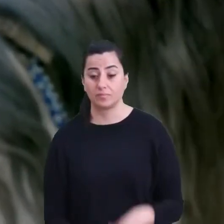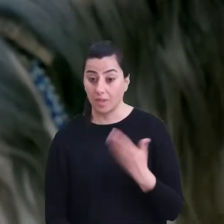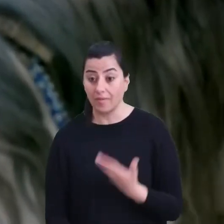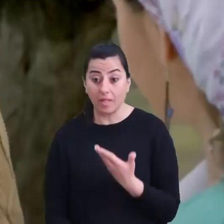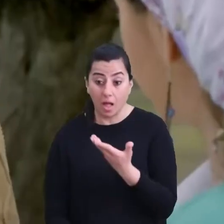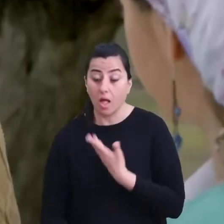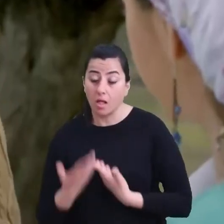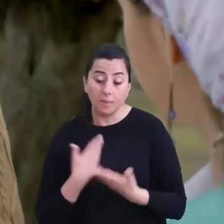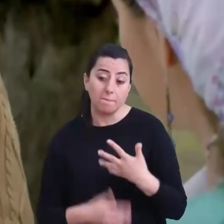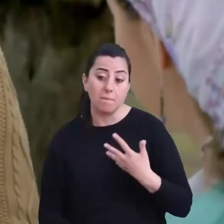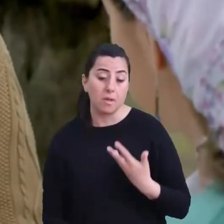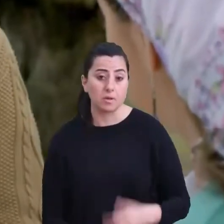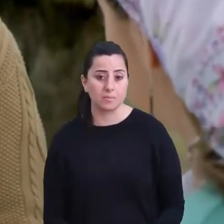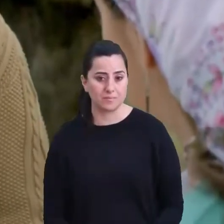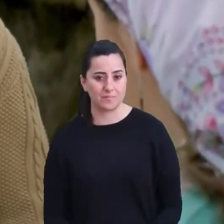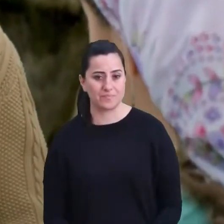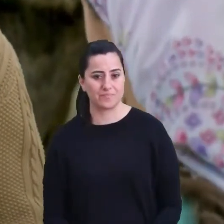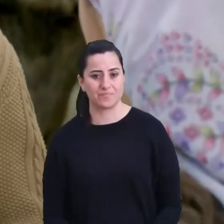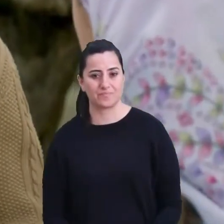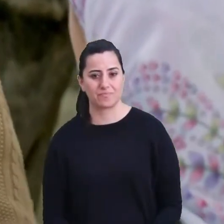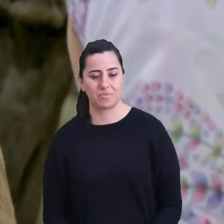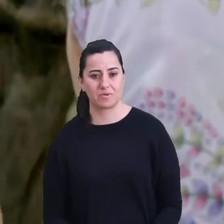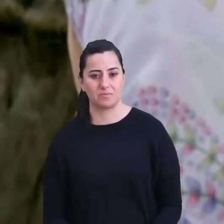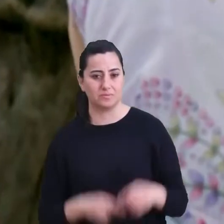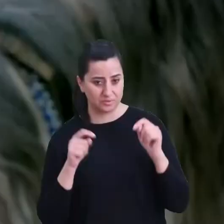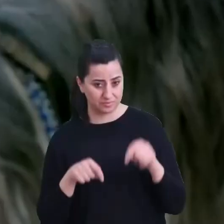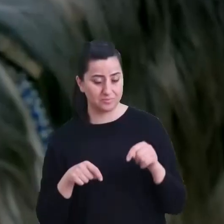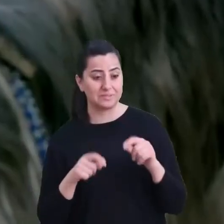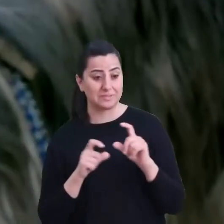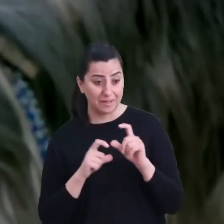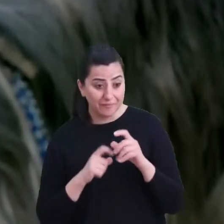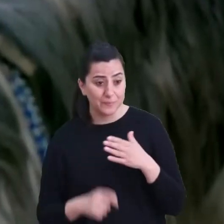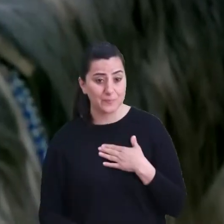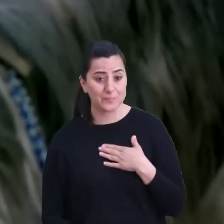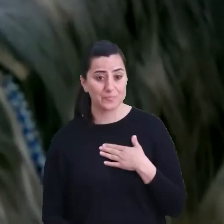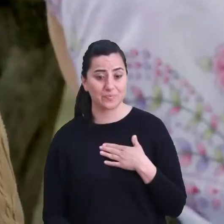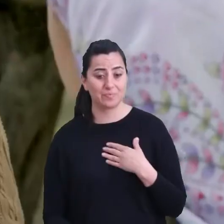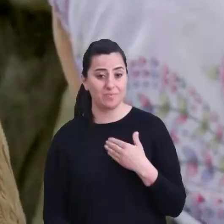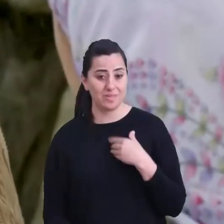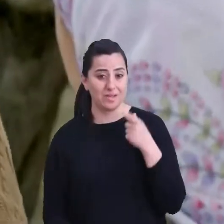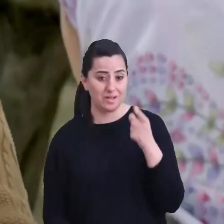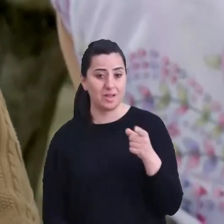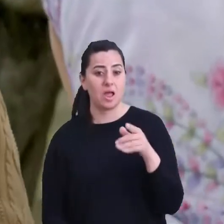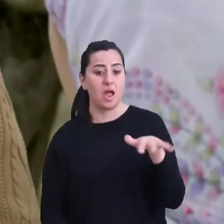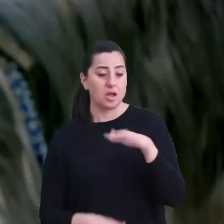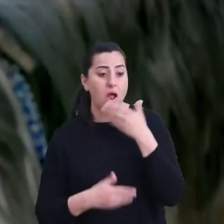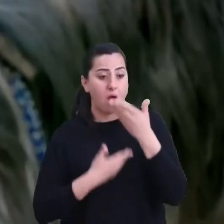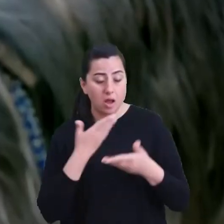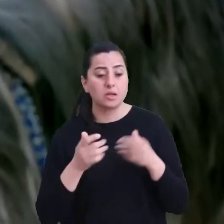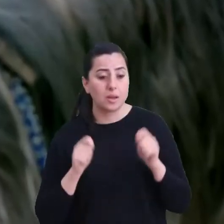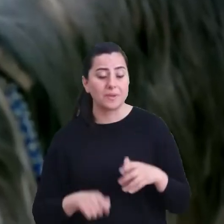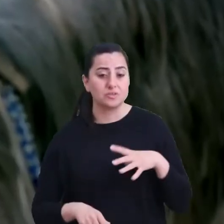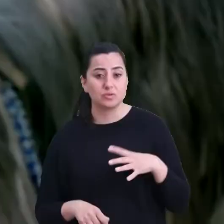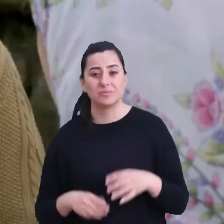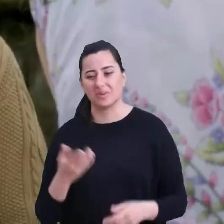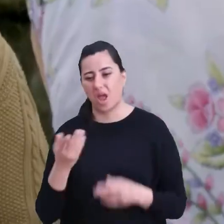Evet İsmail. Çaresizce durdu. Yani şimdi Sedef'im. Ben sana her şeyi anlatırım da.